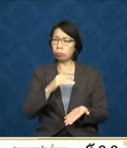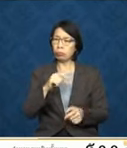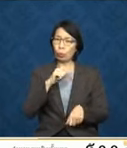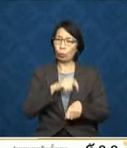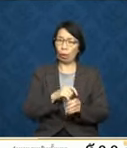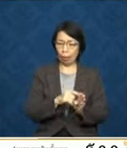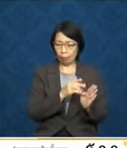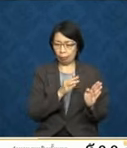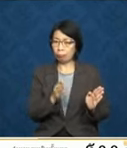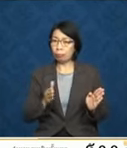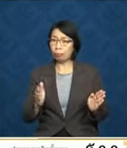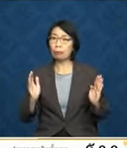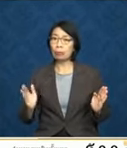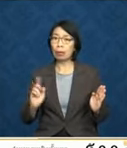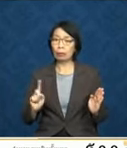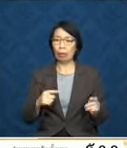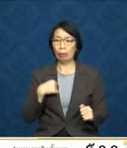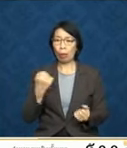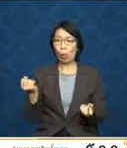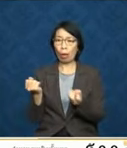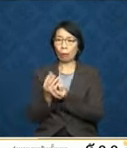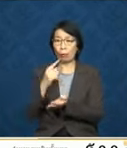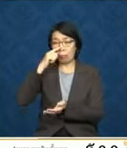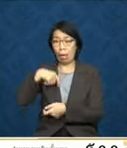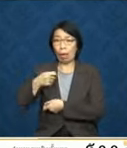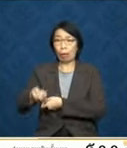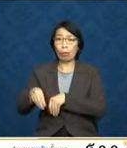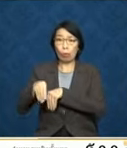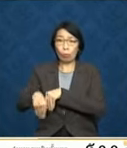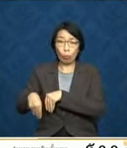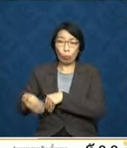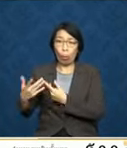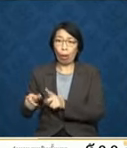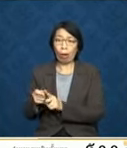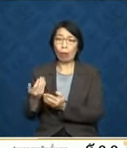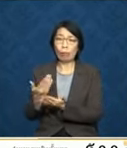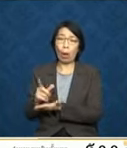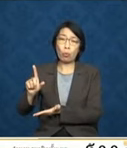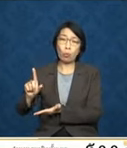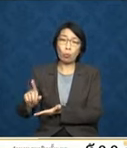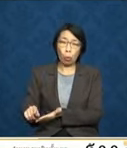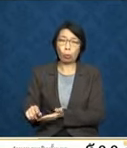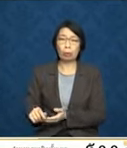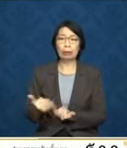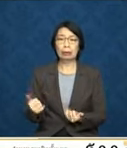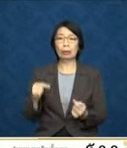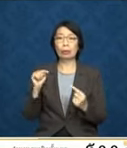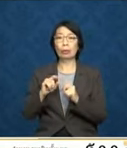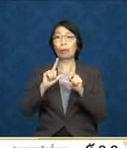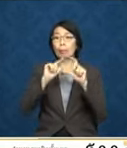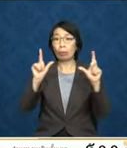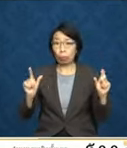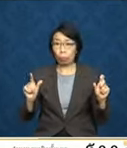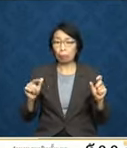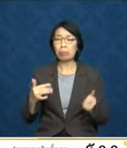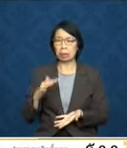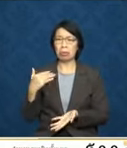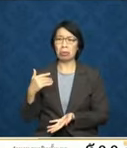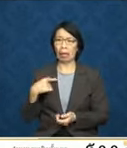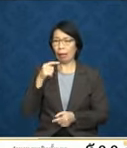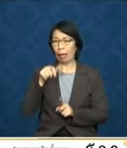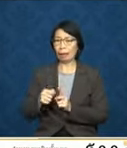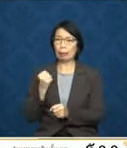ให้มีผลกระทบต่อราคาข้าวโพดไทยเพราะขณะนี้ข้าวโพดไทยไม่ว่าจะเป็นจังหวัดตากหรือเพชรบูรณ์หรือจังหวัดอื่นๆยังมีผลผลิตส่งออกอยู่นะครับขอบคุ